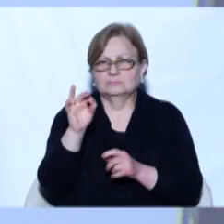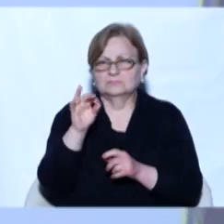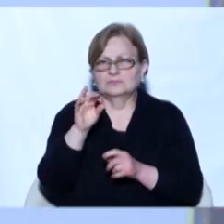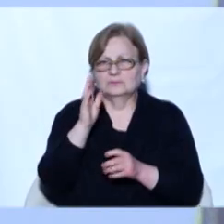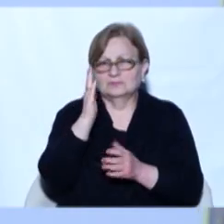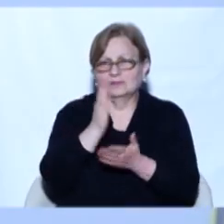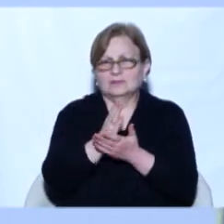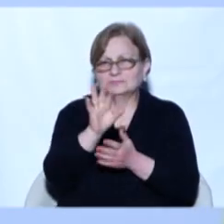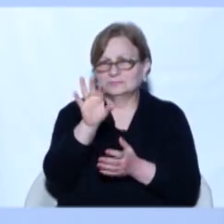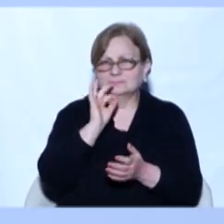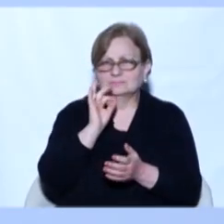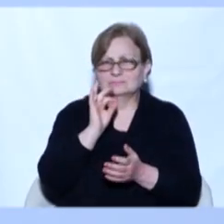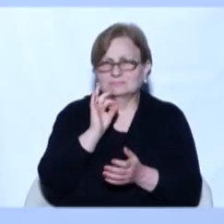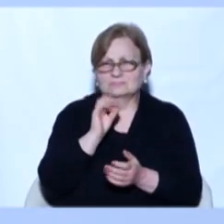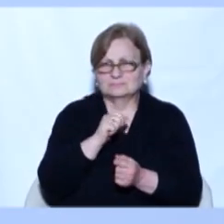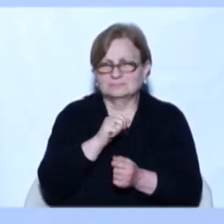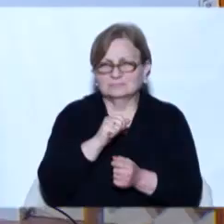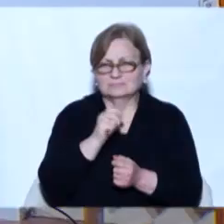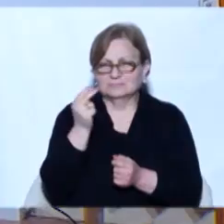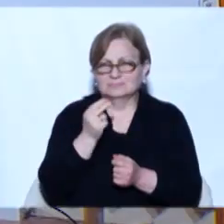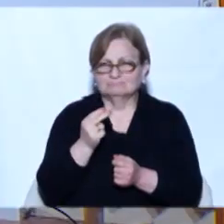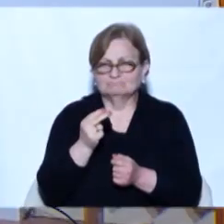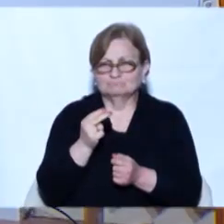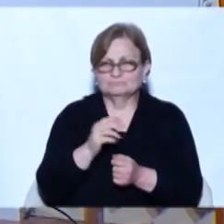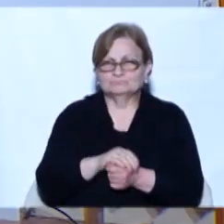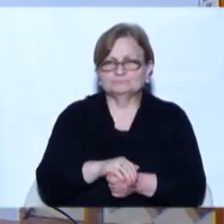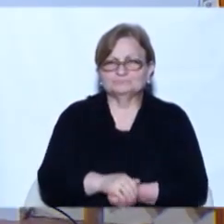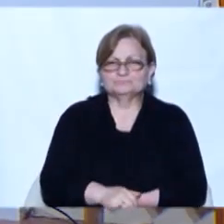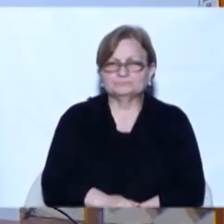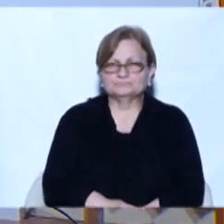ეპიზოდიდან არის დახატული, გაცოცხლებული.